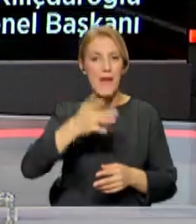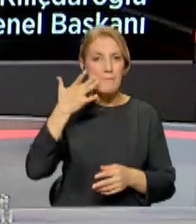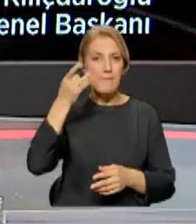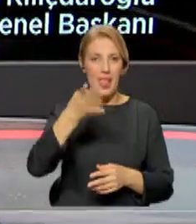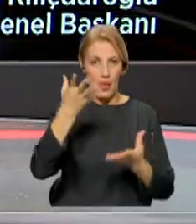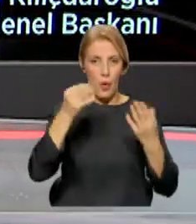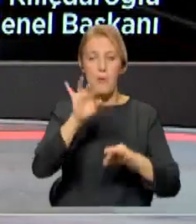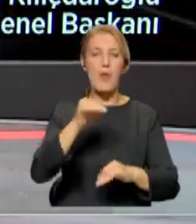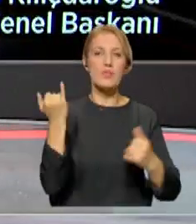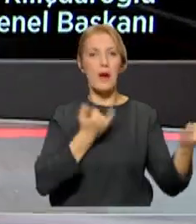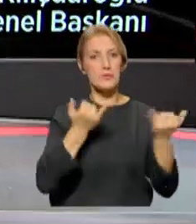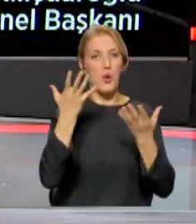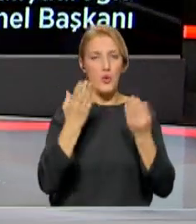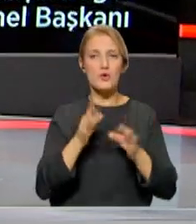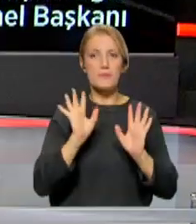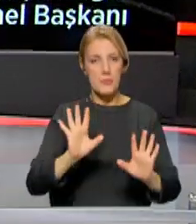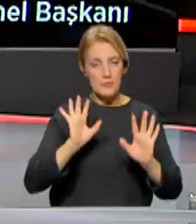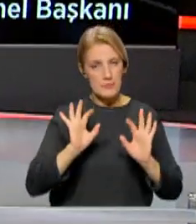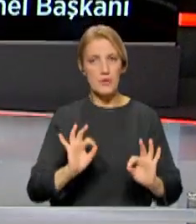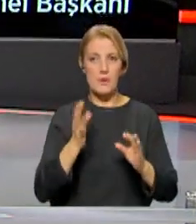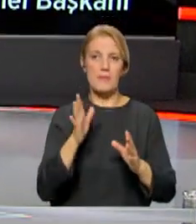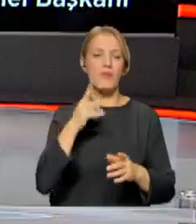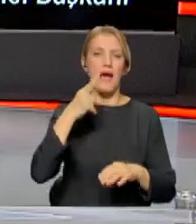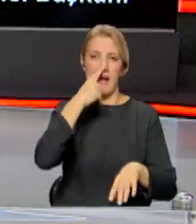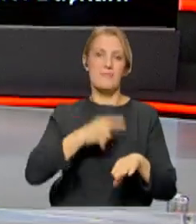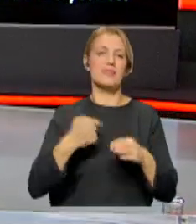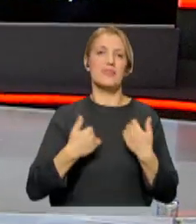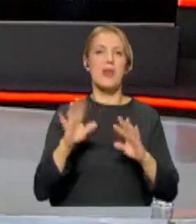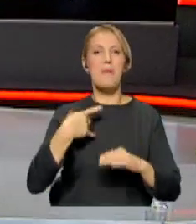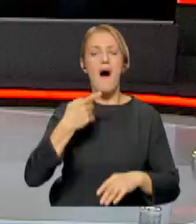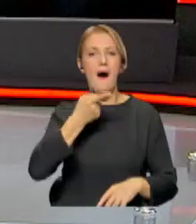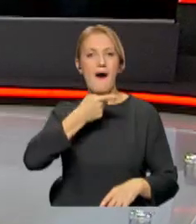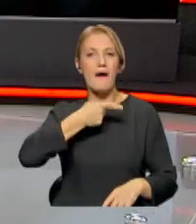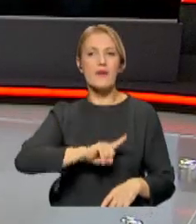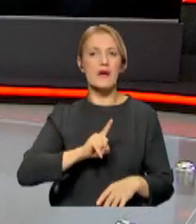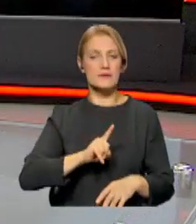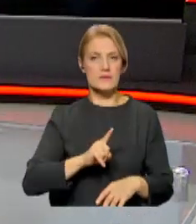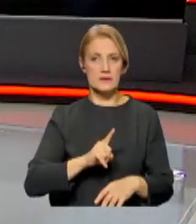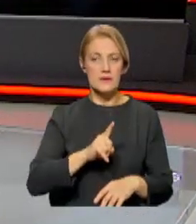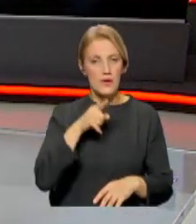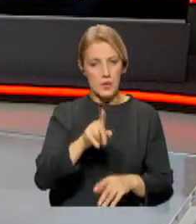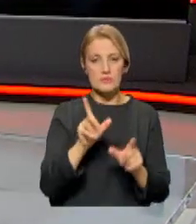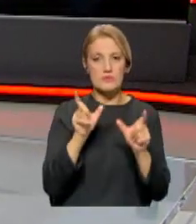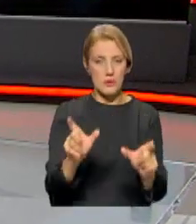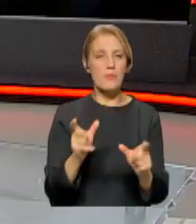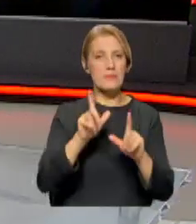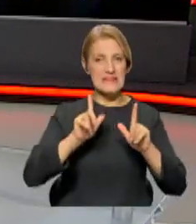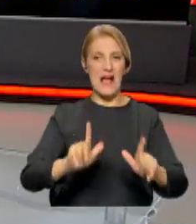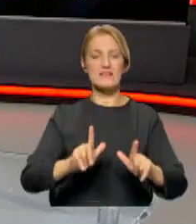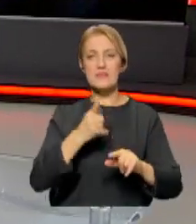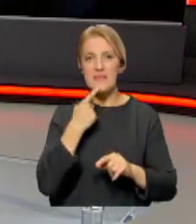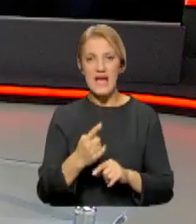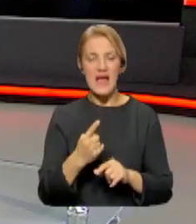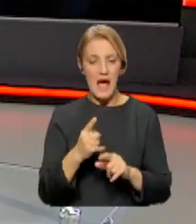olsaydı bu kadar tantan olur muydu bu kadar yıpranırlar mıydı Ondan eminim Hani aday yıpranmayacak onu kollamamız korumamız lazım diye